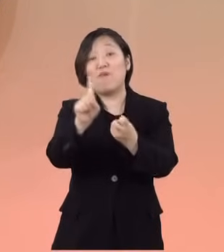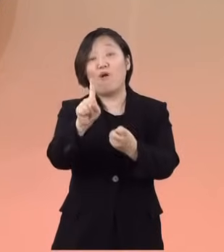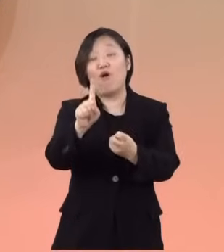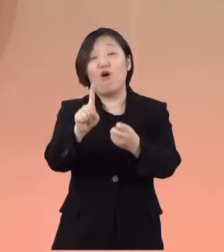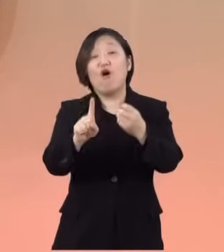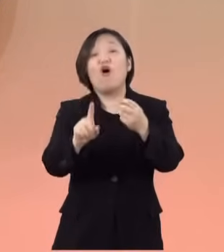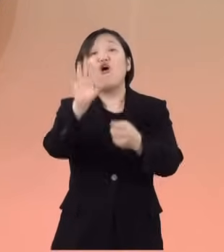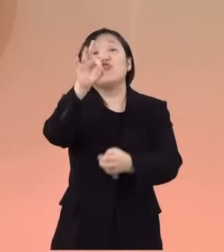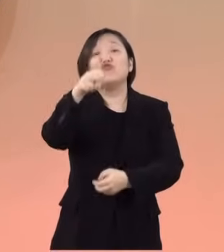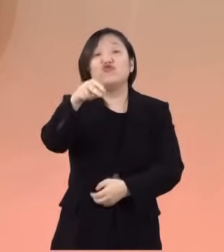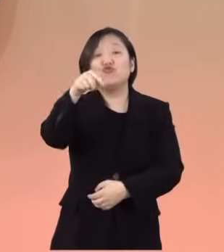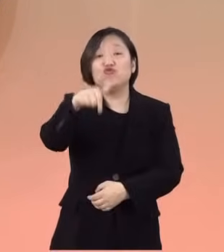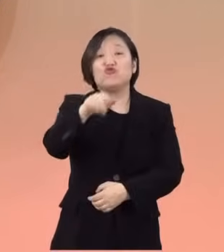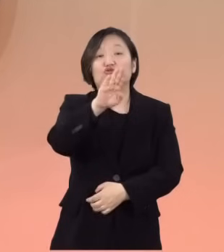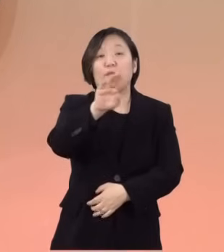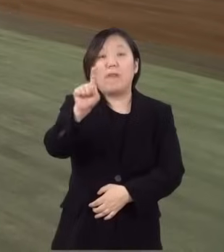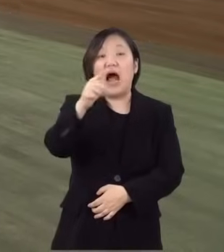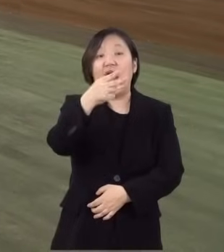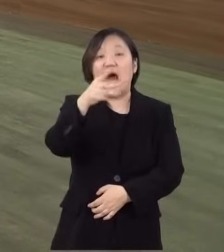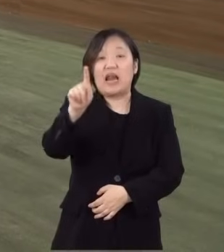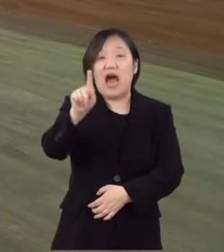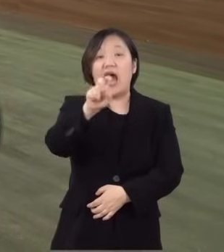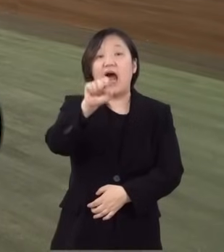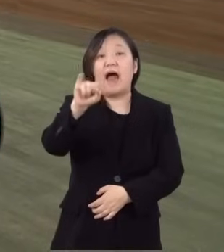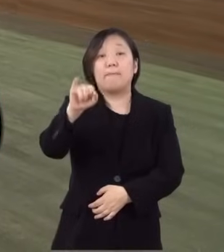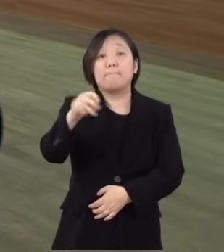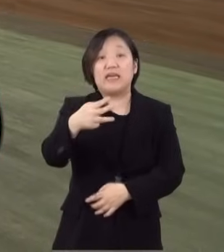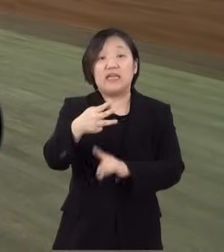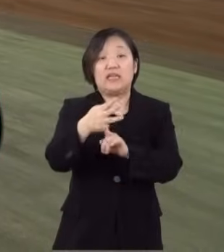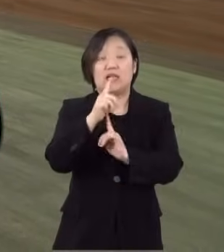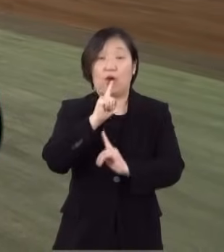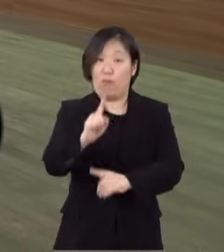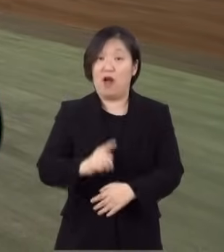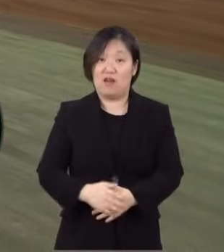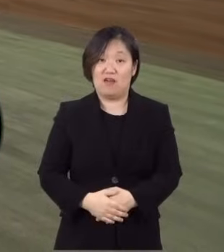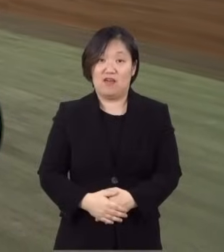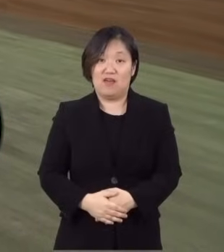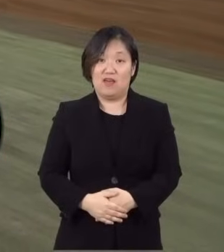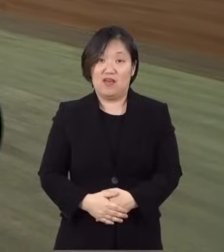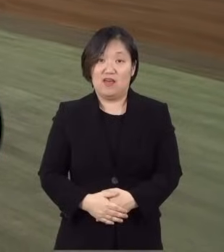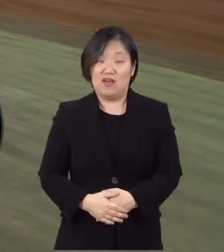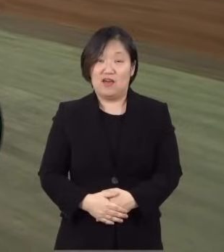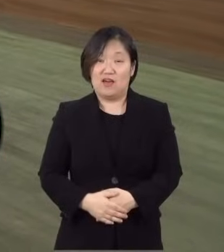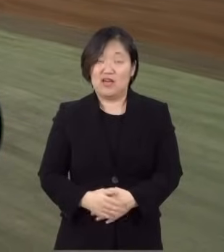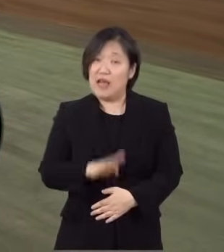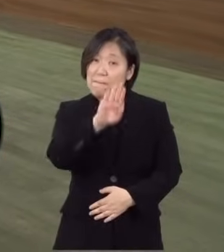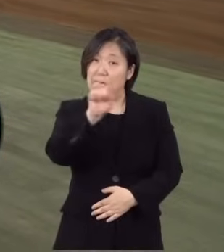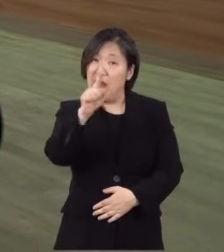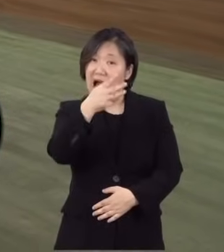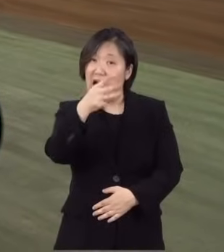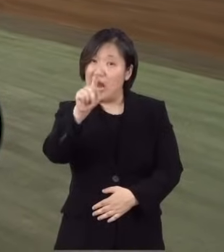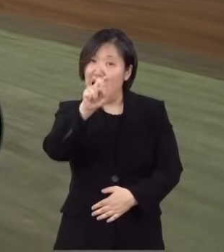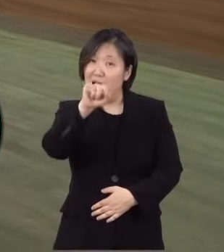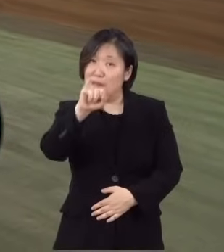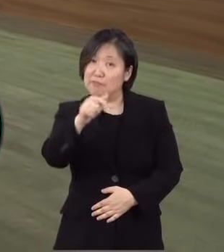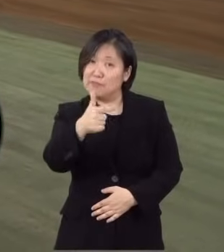육바라밀이란 육바라밀 할 때 바라밀 바라밀